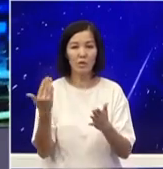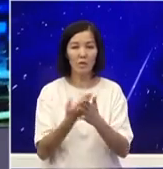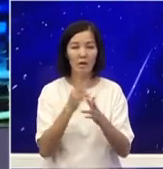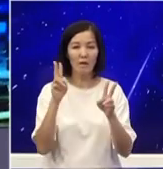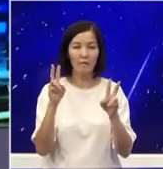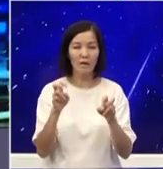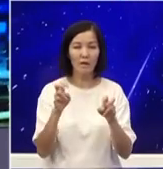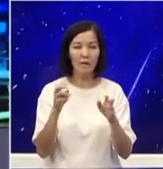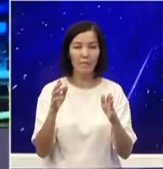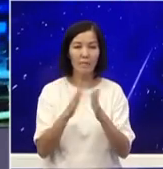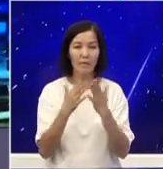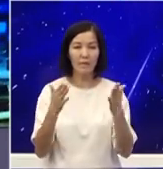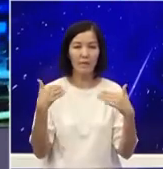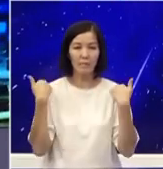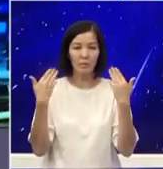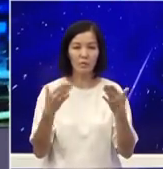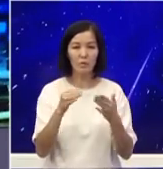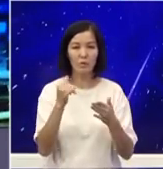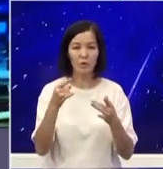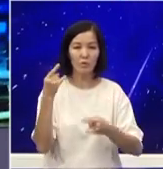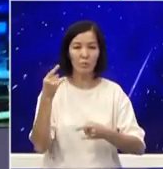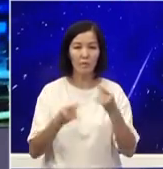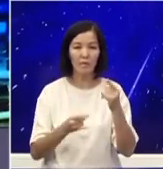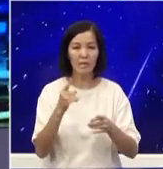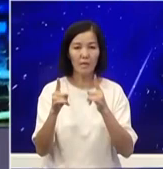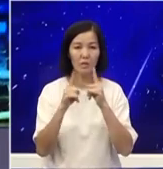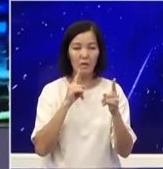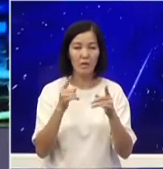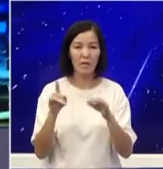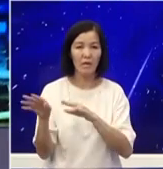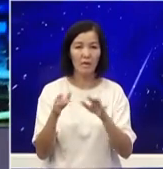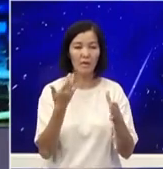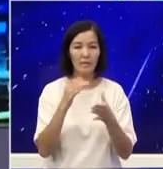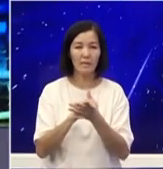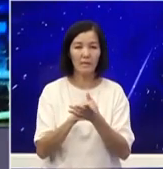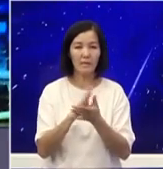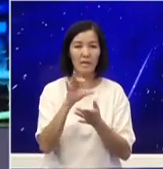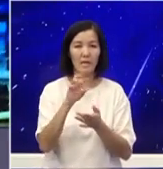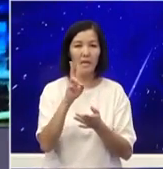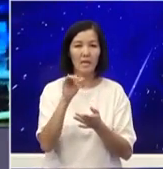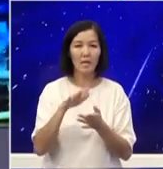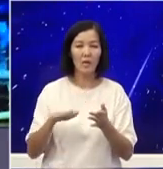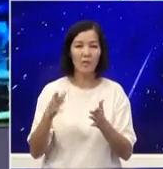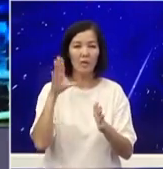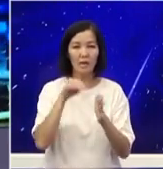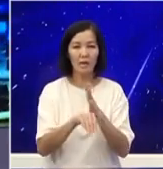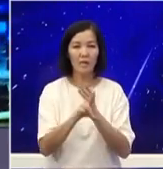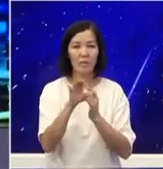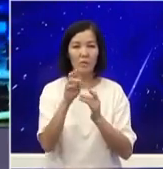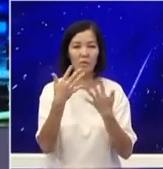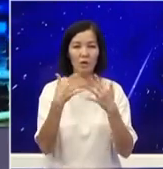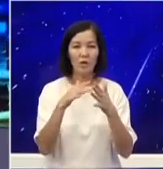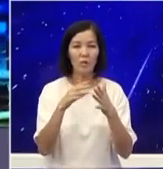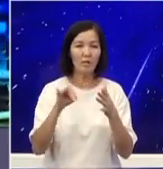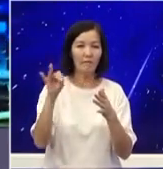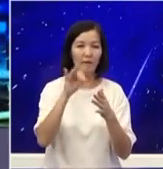көрді. Туынды Жетісу медиа ақпараттық алаңында өткен шарада таныстырылды. Жинақта Сарқан ауданына қарасты Көктерек ауылының тарихы